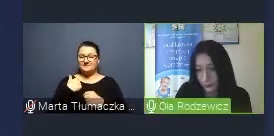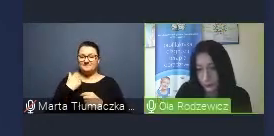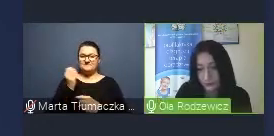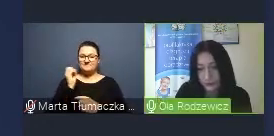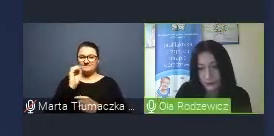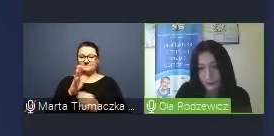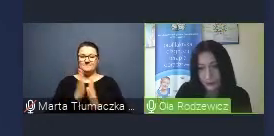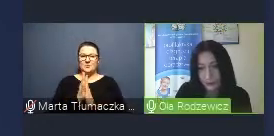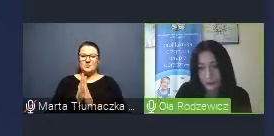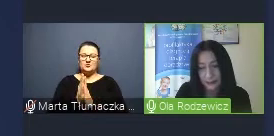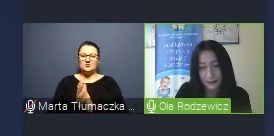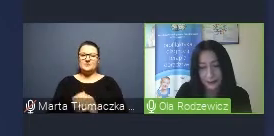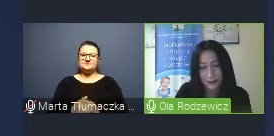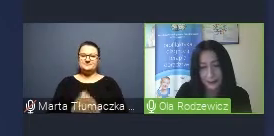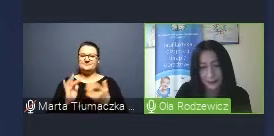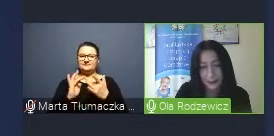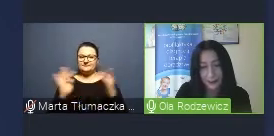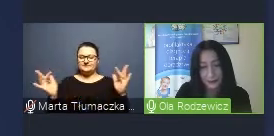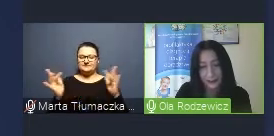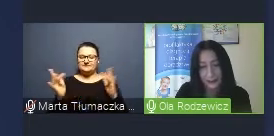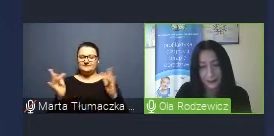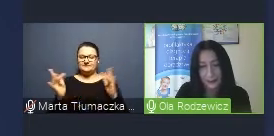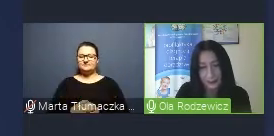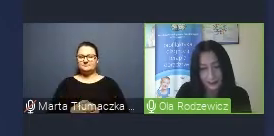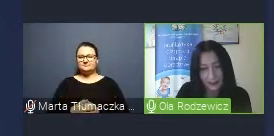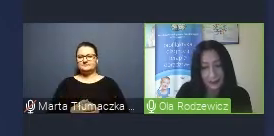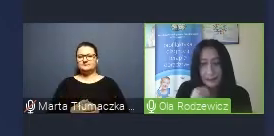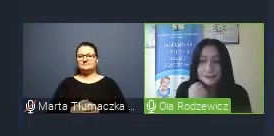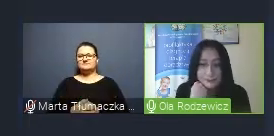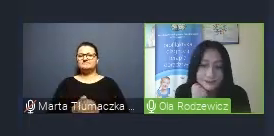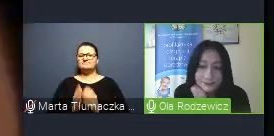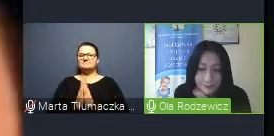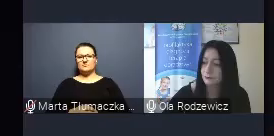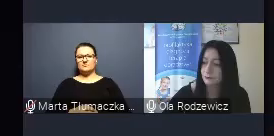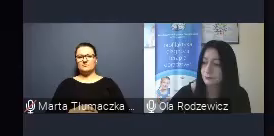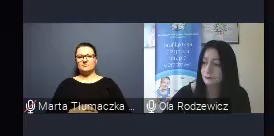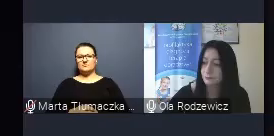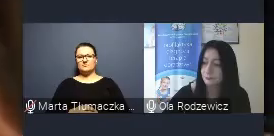o który poprosiłam. Jest slajd z linkiem, panie Jacku.